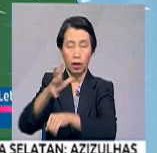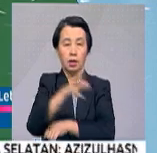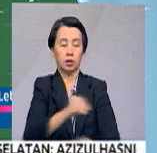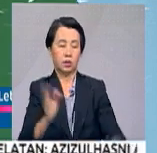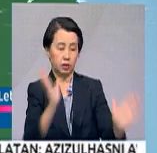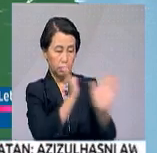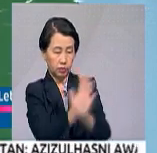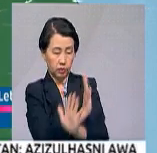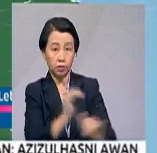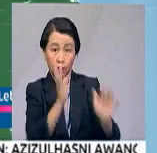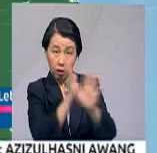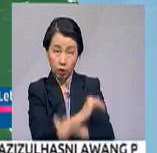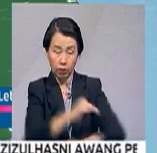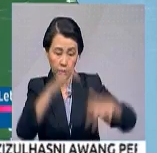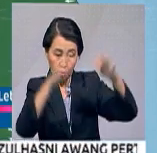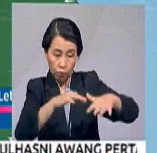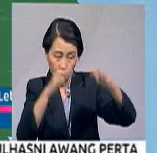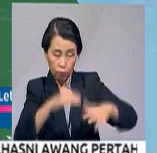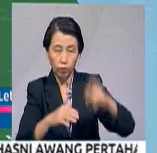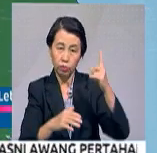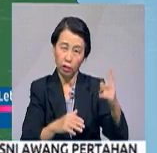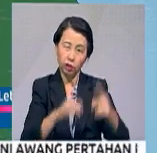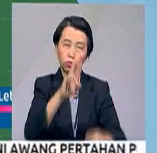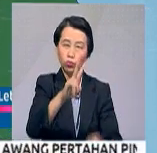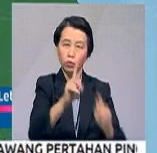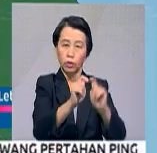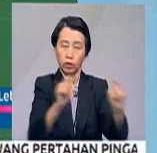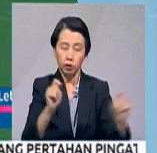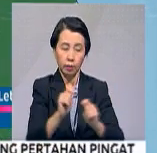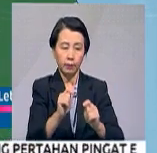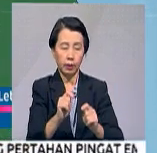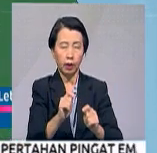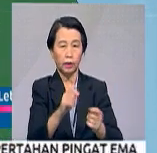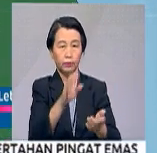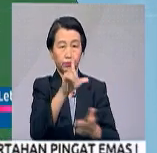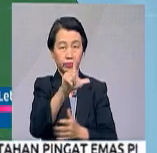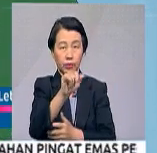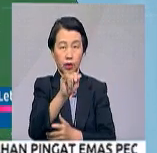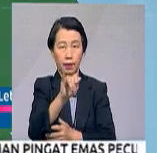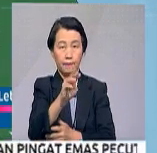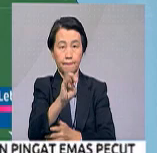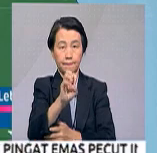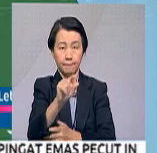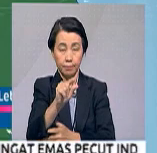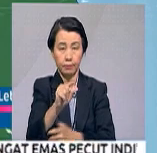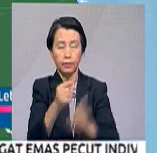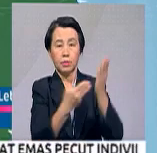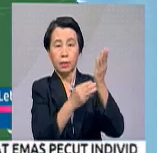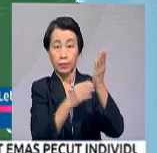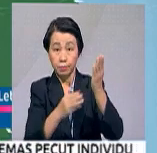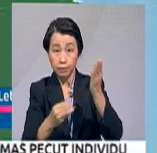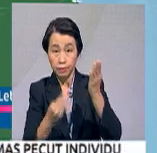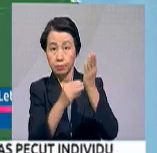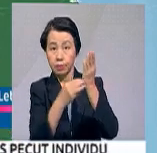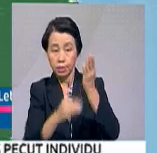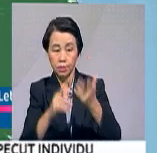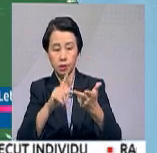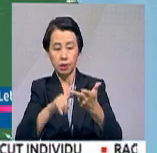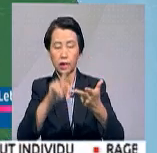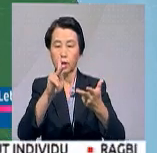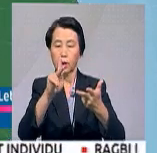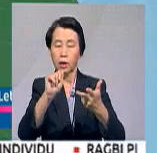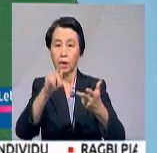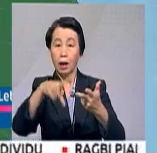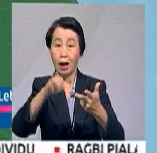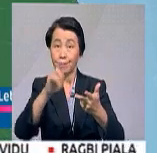pula, hujan di satu tempat kini berlaku di bahagian Limbang, Miri dan juga di bahagian Kapit. Dan keadaan